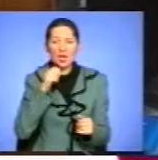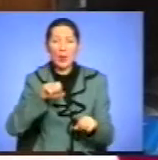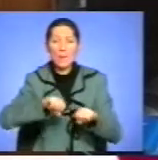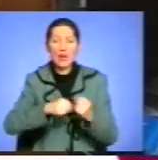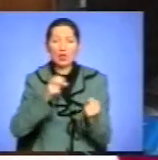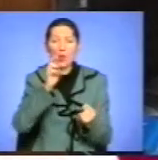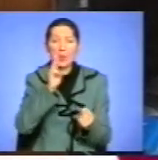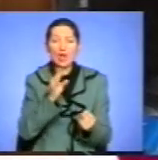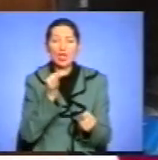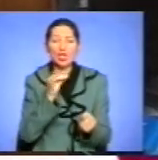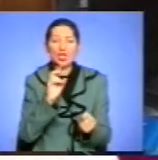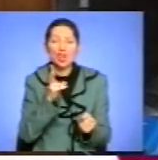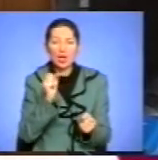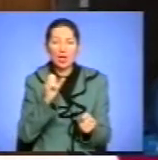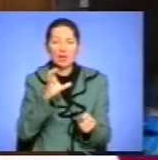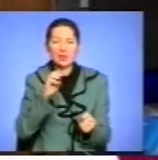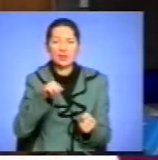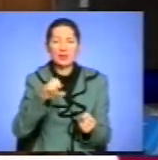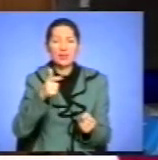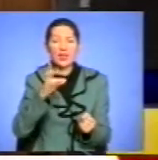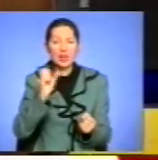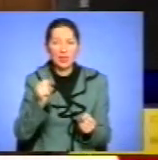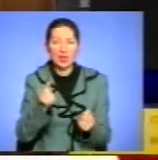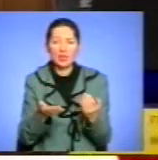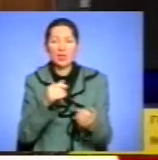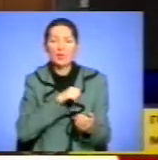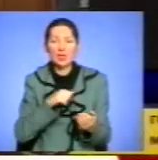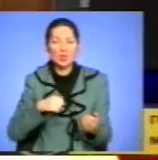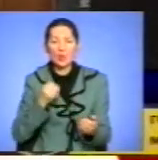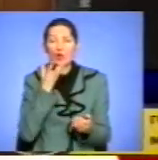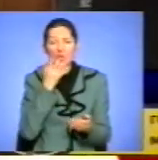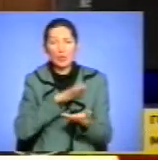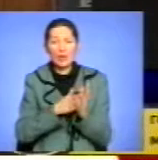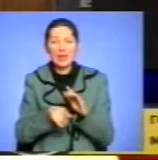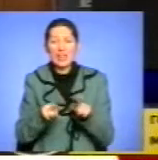самих благоприємних обставин такий перелом лікується на протязі